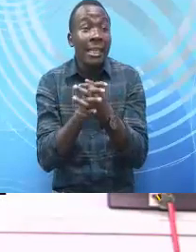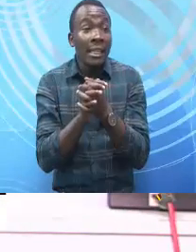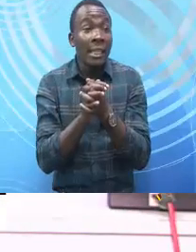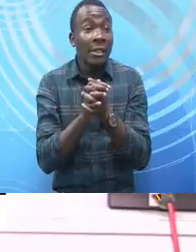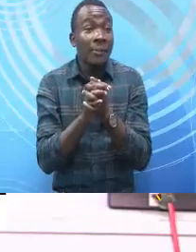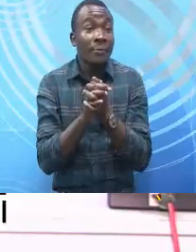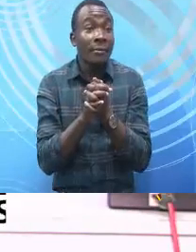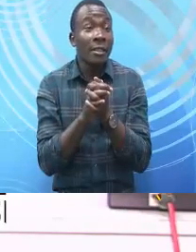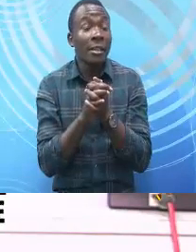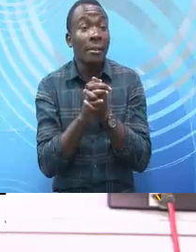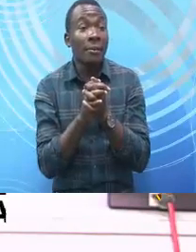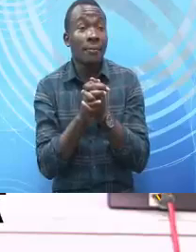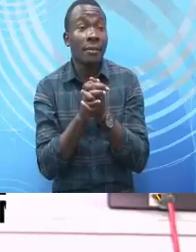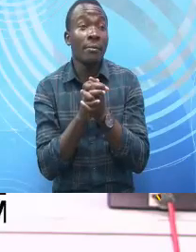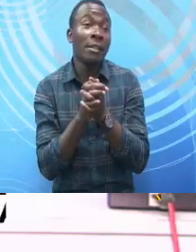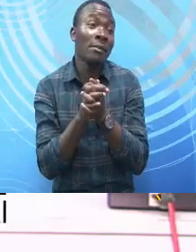Yego,